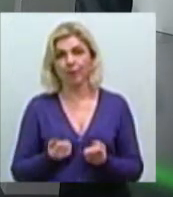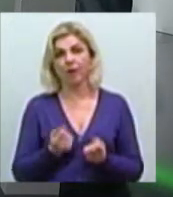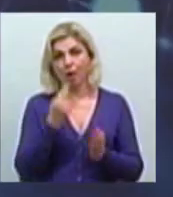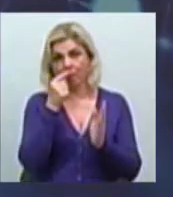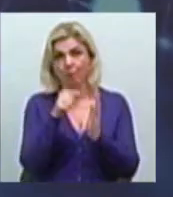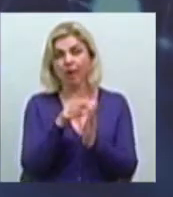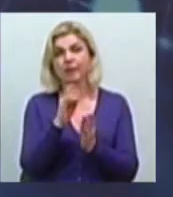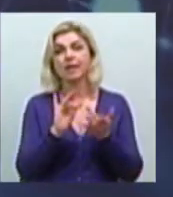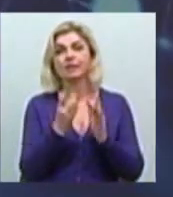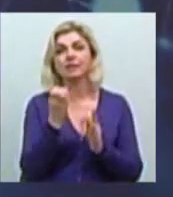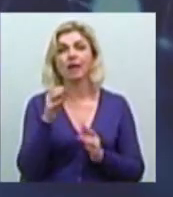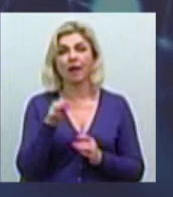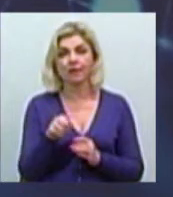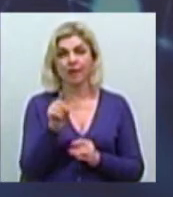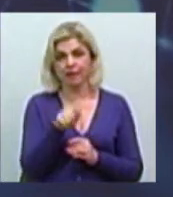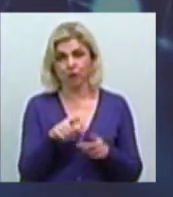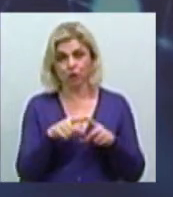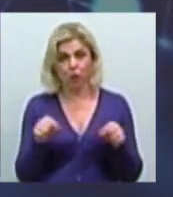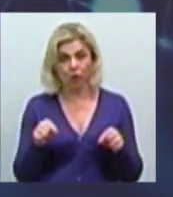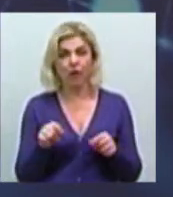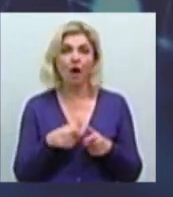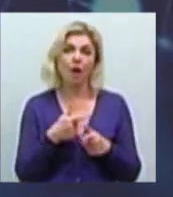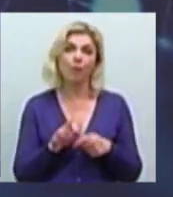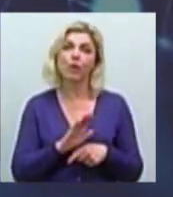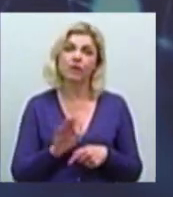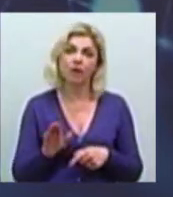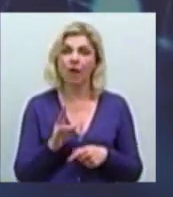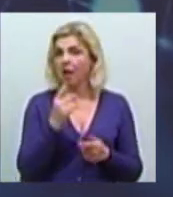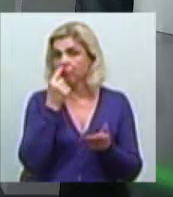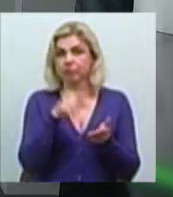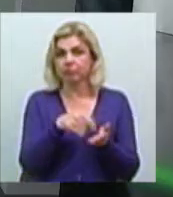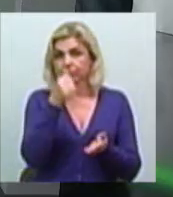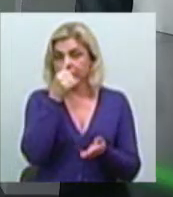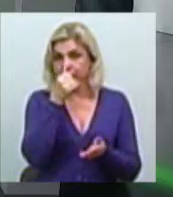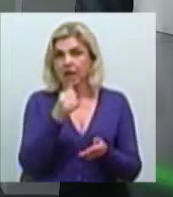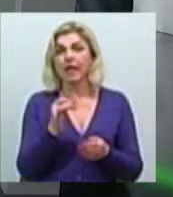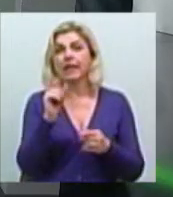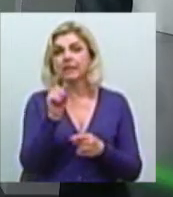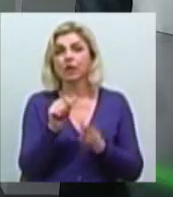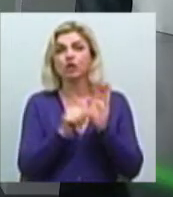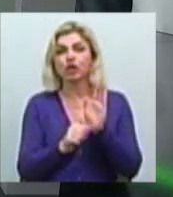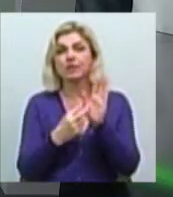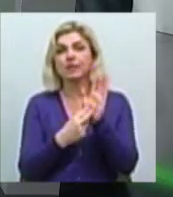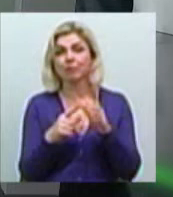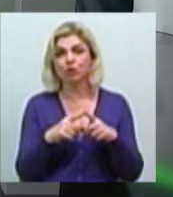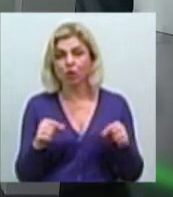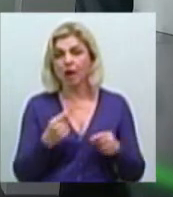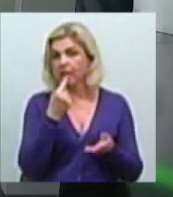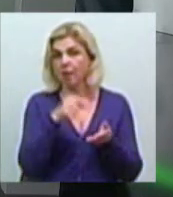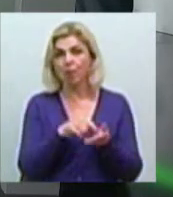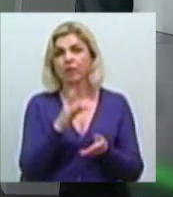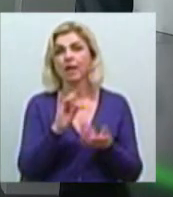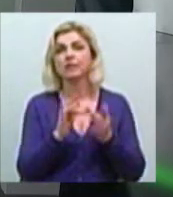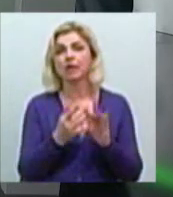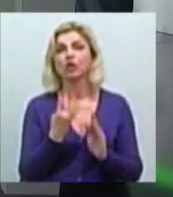потрапляли на сайт тієї школи. Або ні, або не потрапляли. Так, із 67 шкіл ми так і не потрапили на